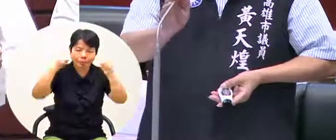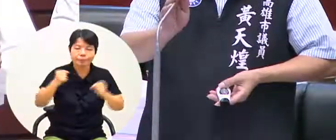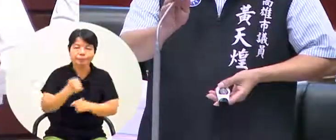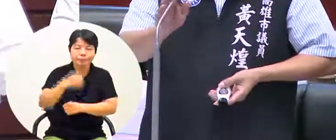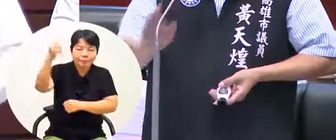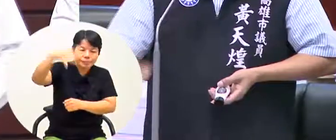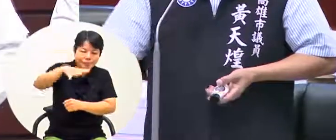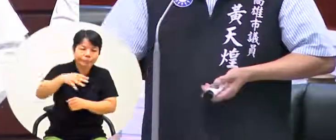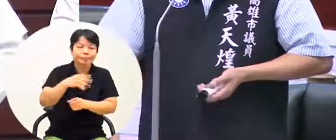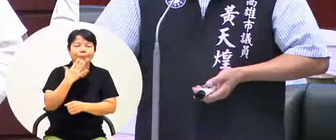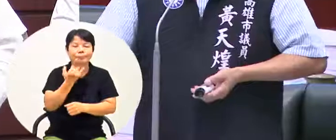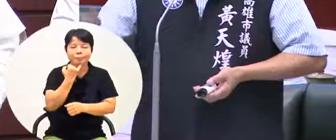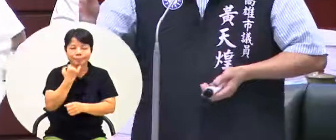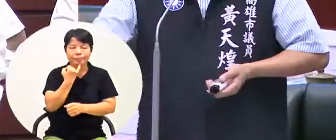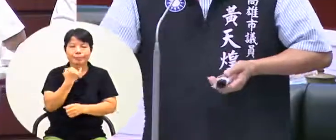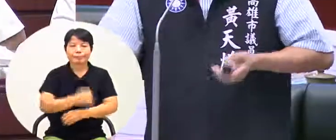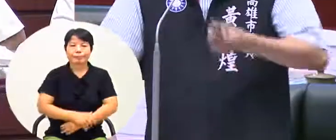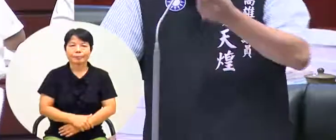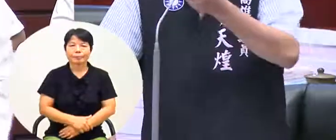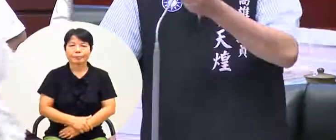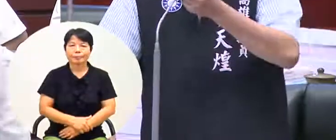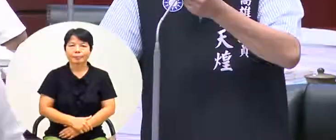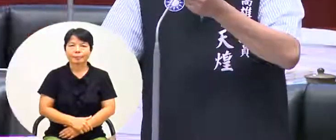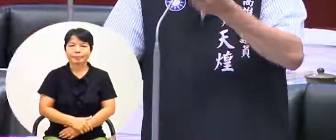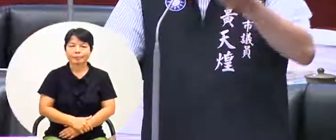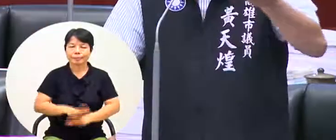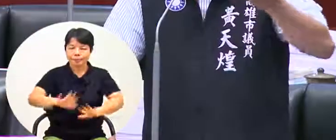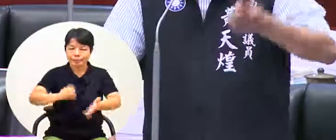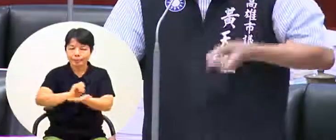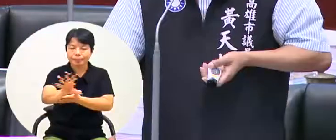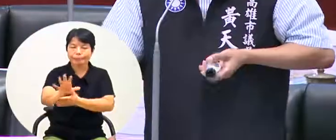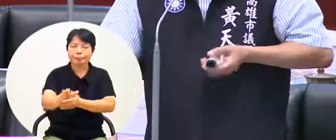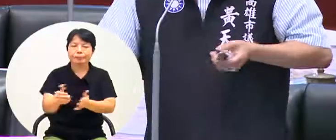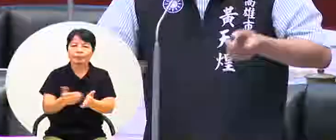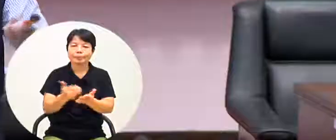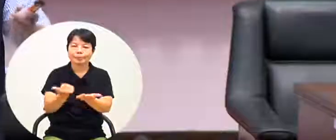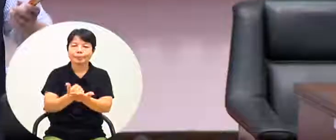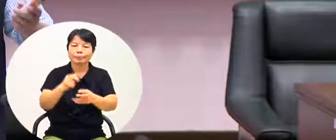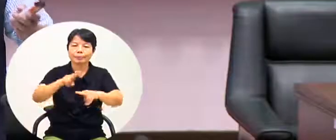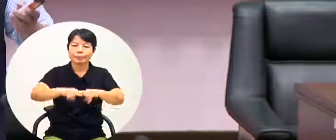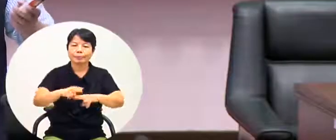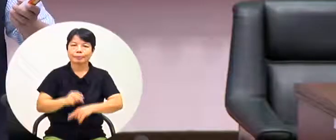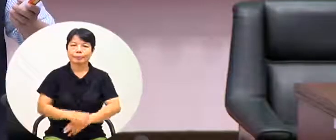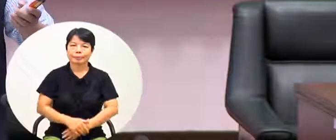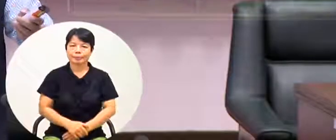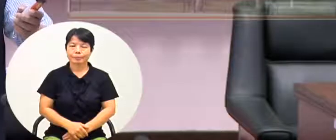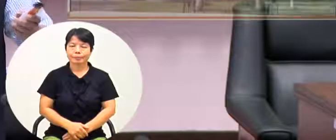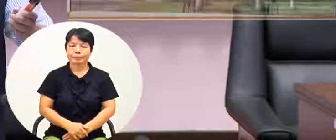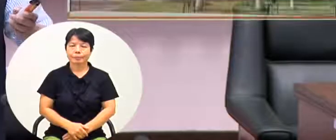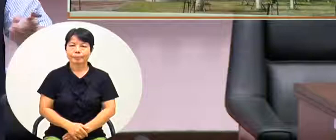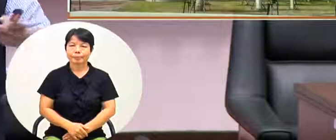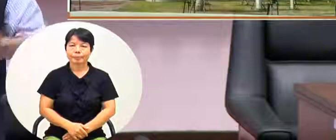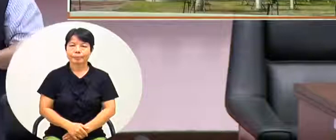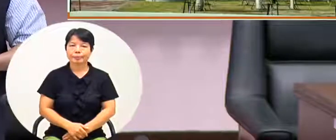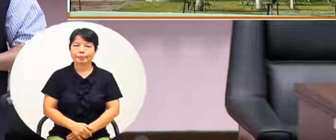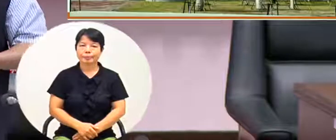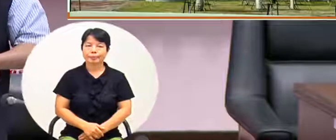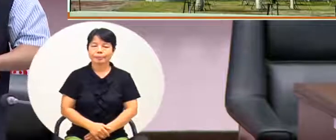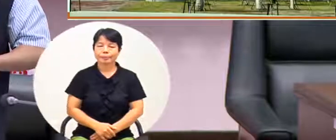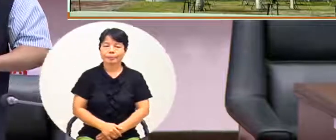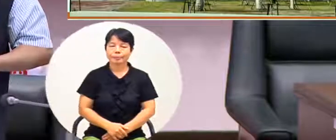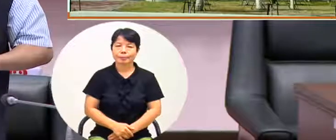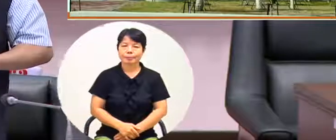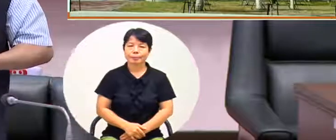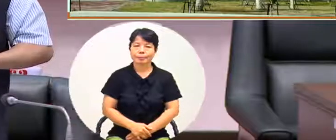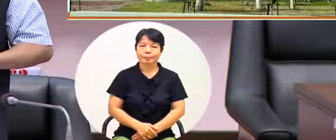以上甲议员报告。 啊，请坐吼，因为这恁有将即个建筑吼，